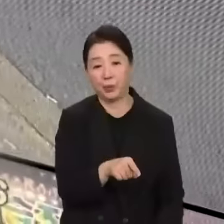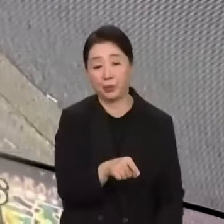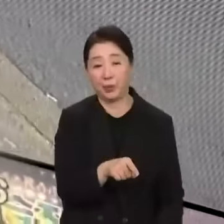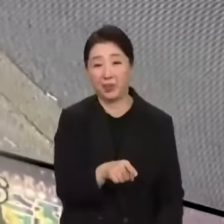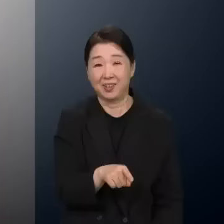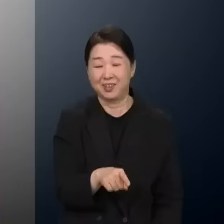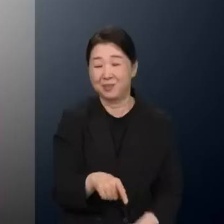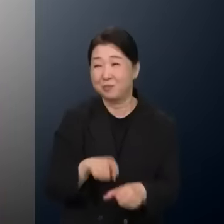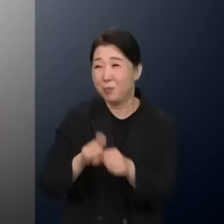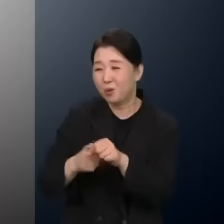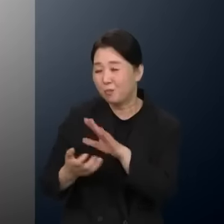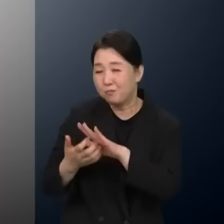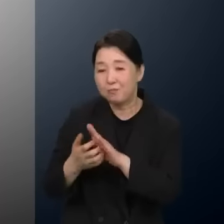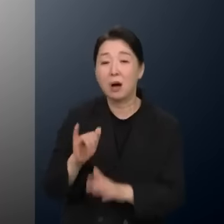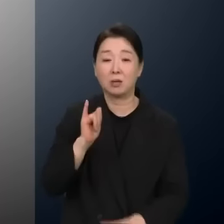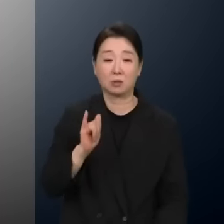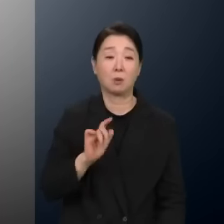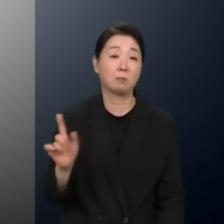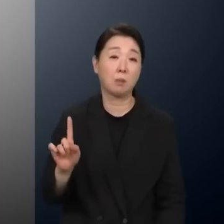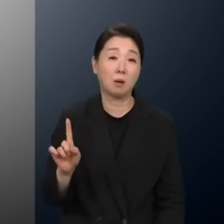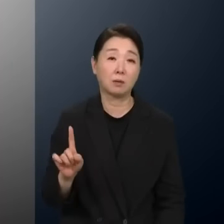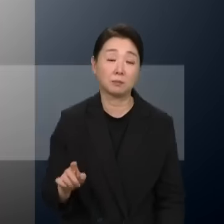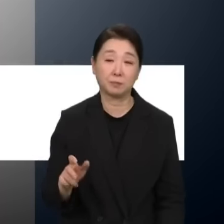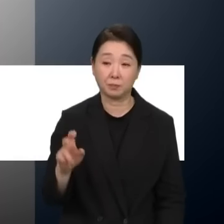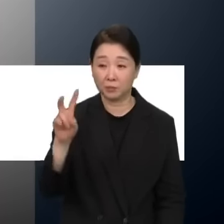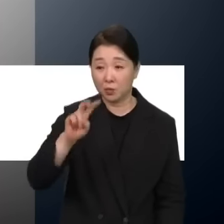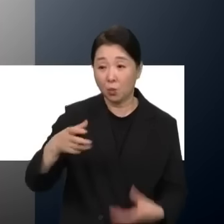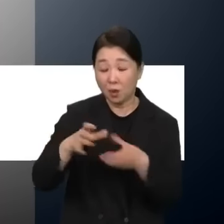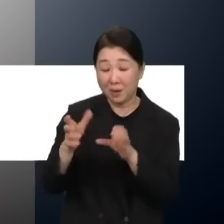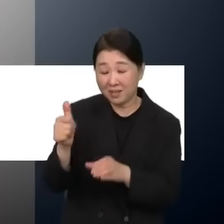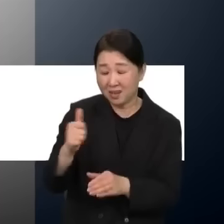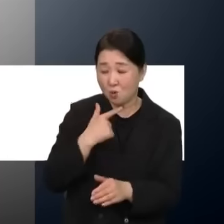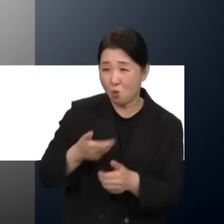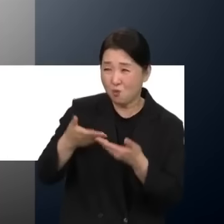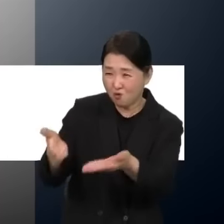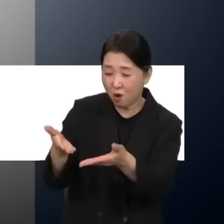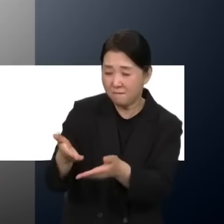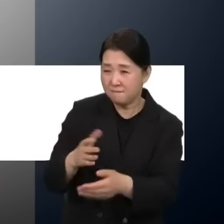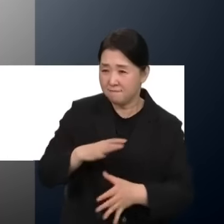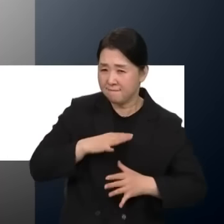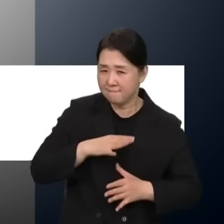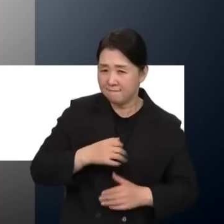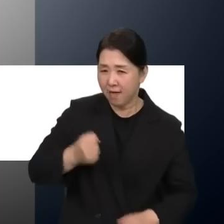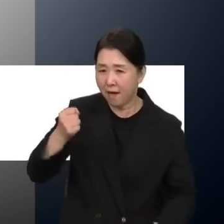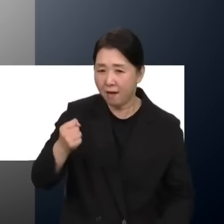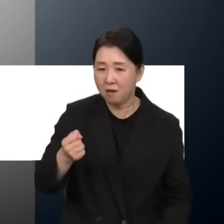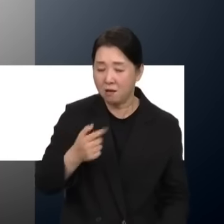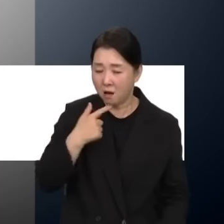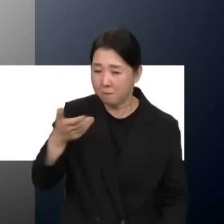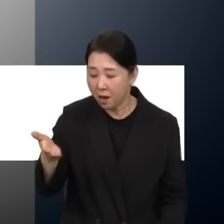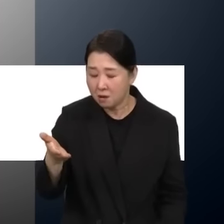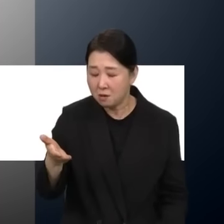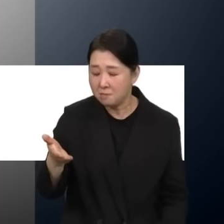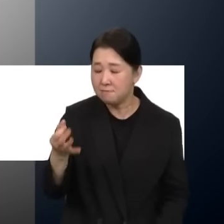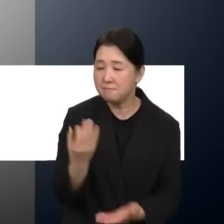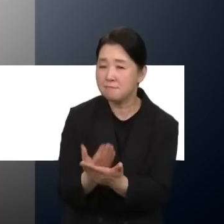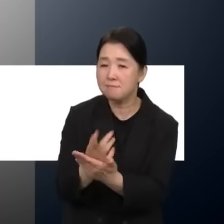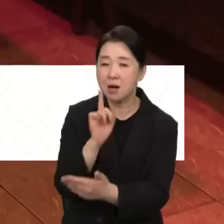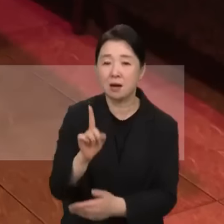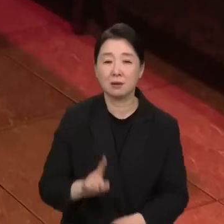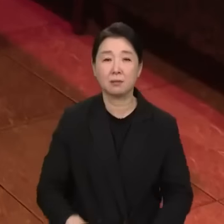건 따로 있었습니다. 노래방 업주들한테 공포감을 주고 난 다음에 자신들의 요구를 들어주게끔 만드는 수단으로 사용한